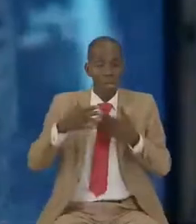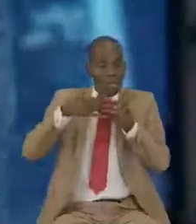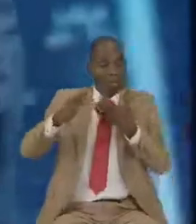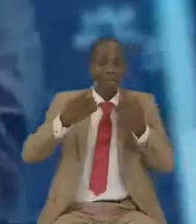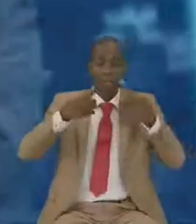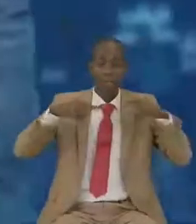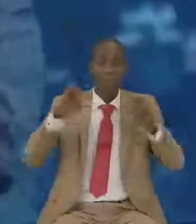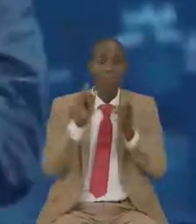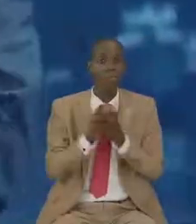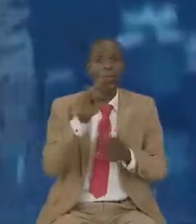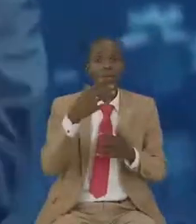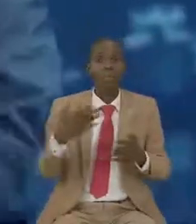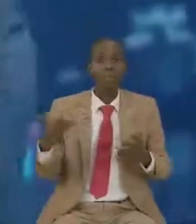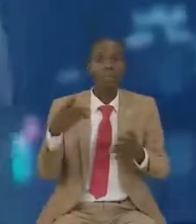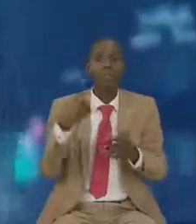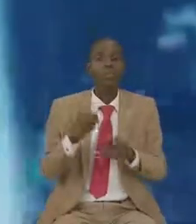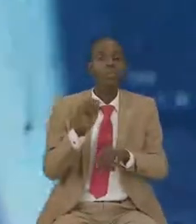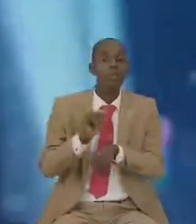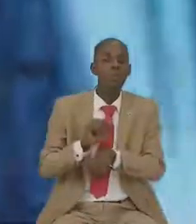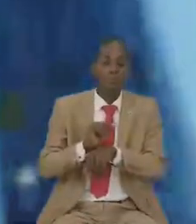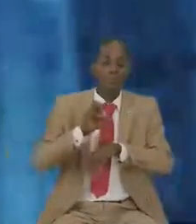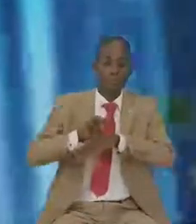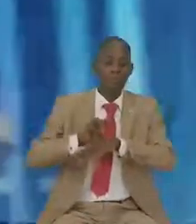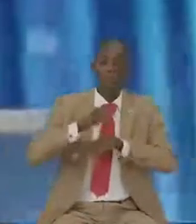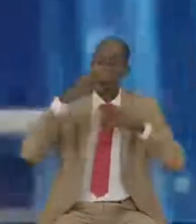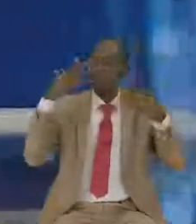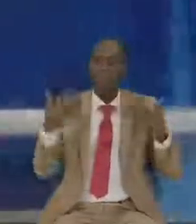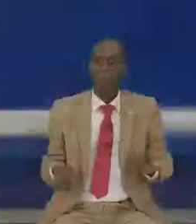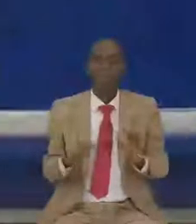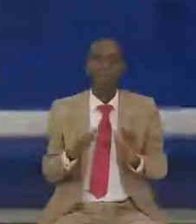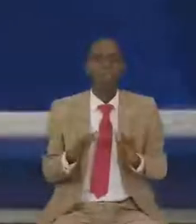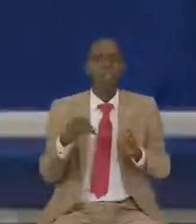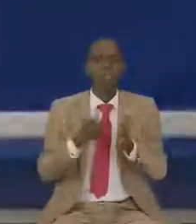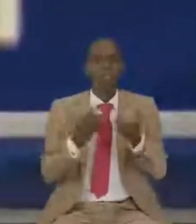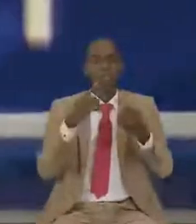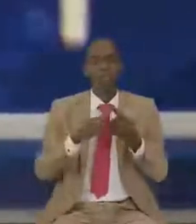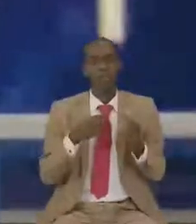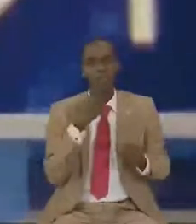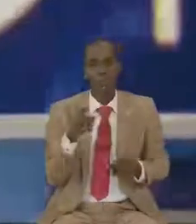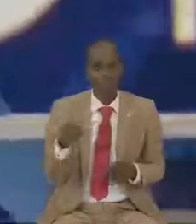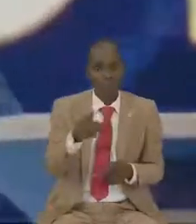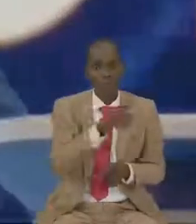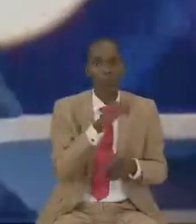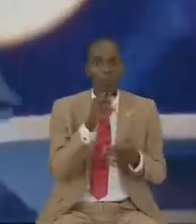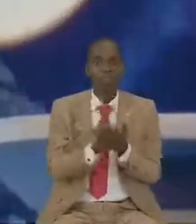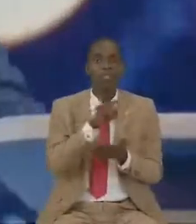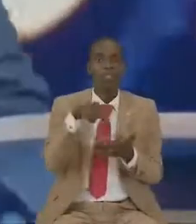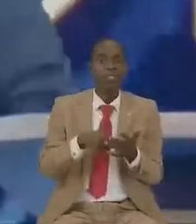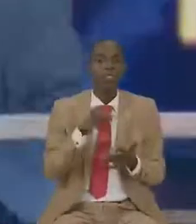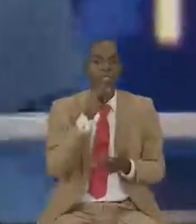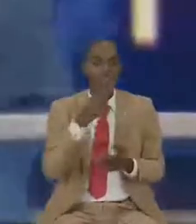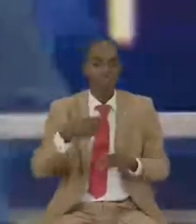déclare cela, son ministère est bien accompli, bien rempli. C'est pour vous dire que